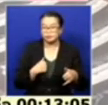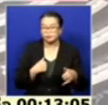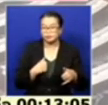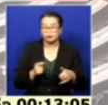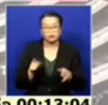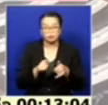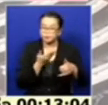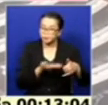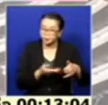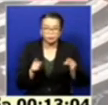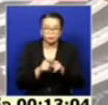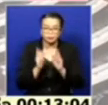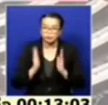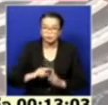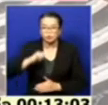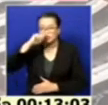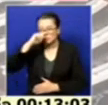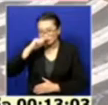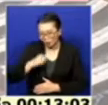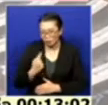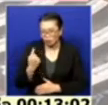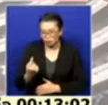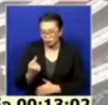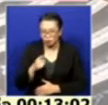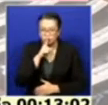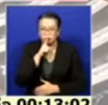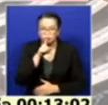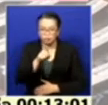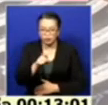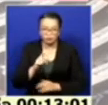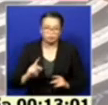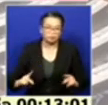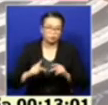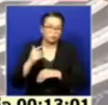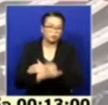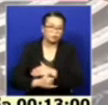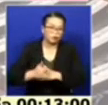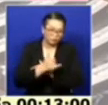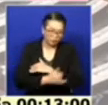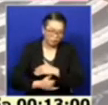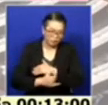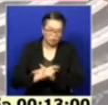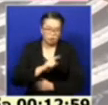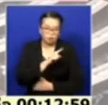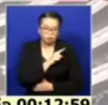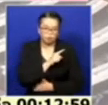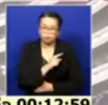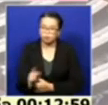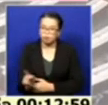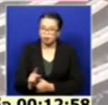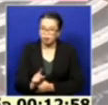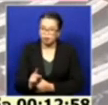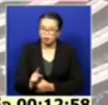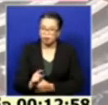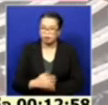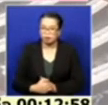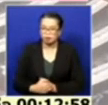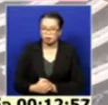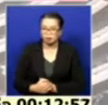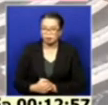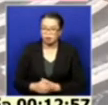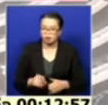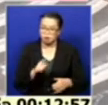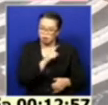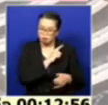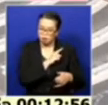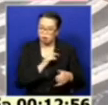เหินเพราะเหตุการณ์วันนั้นทำให้วันเฉลิมเกิดเหตุวันที่4ในฐานะคนไทยค